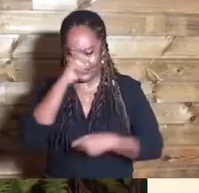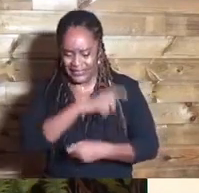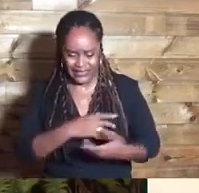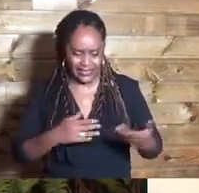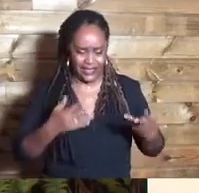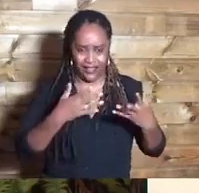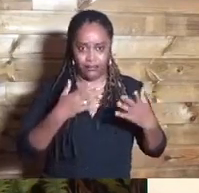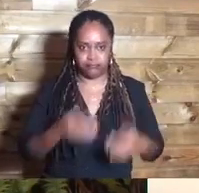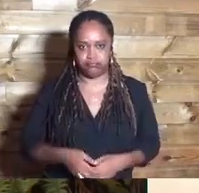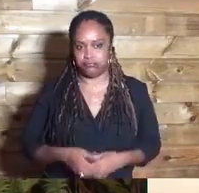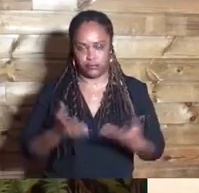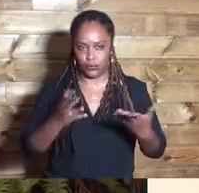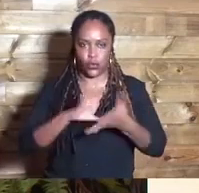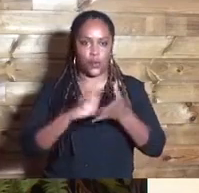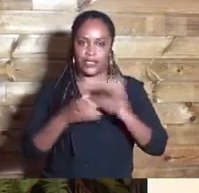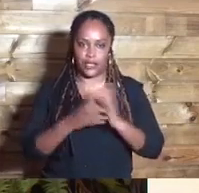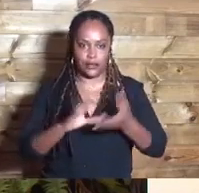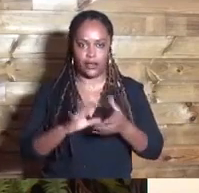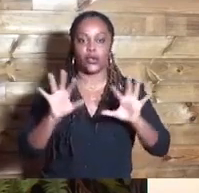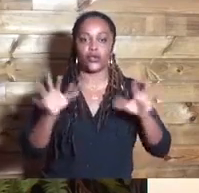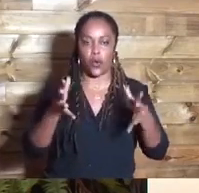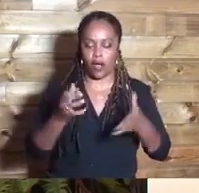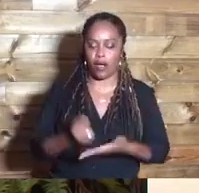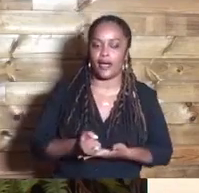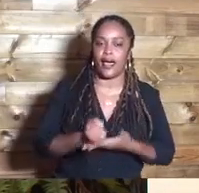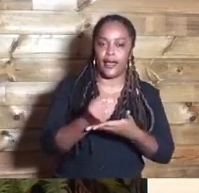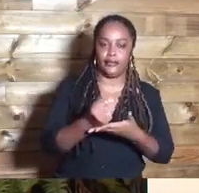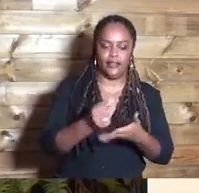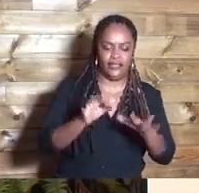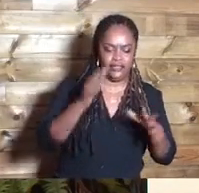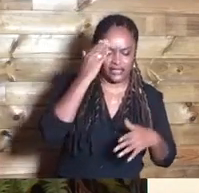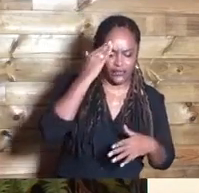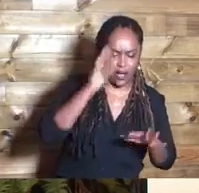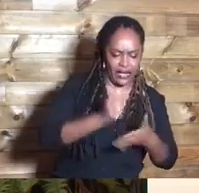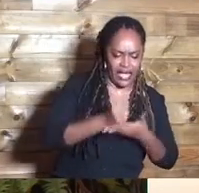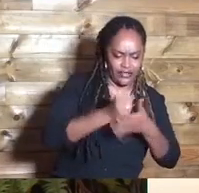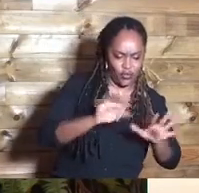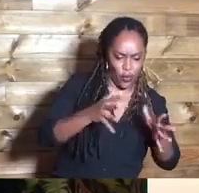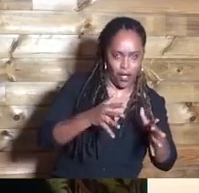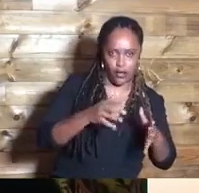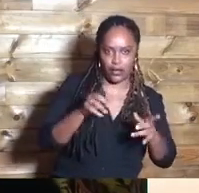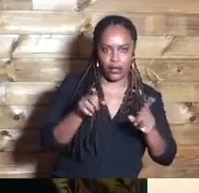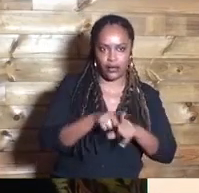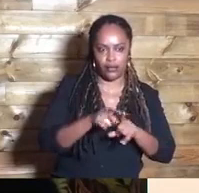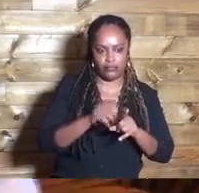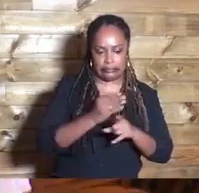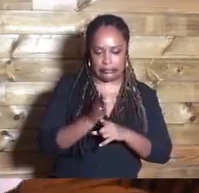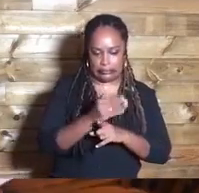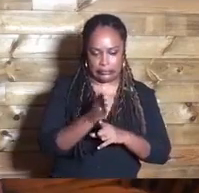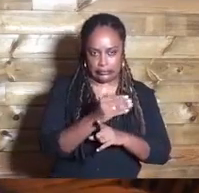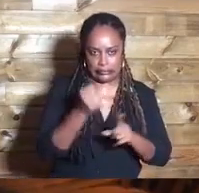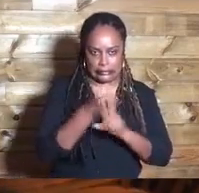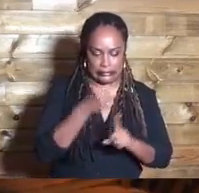garder pour vrai qui aide yo ka mette à disposition, c'est un grand parcours du combattant. L'esprit qu'on